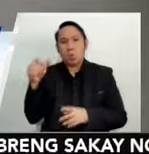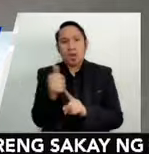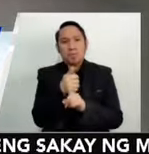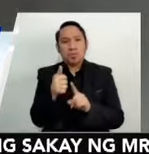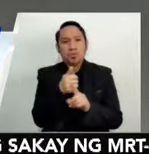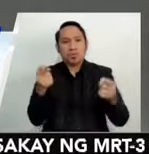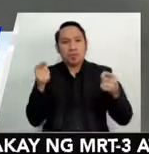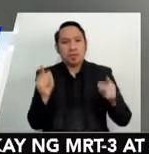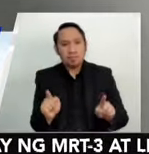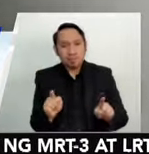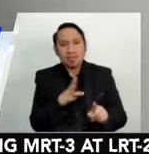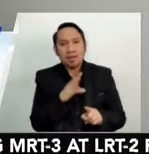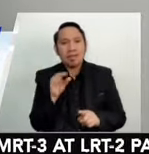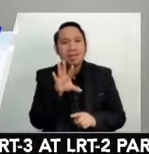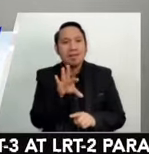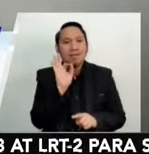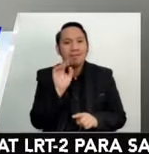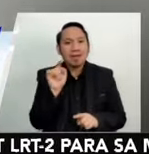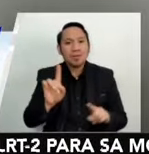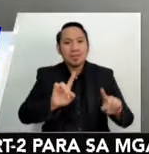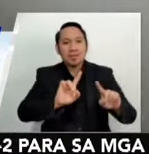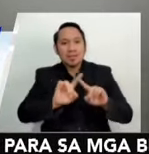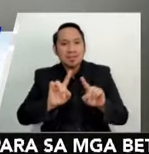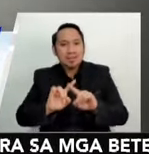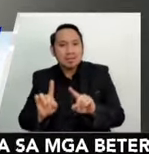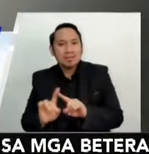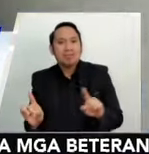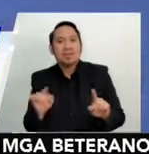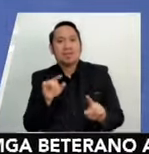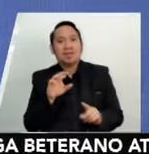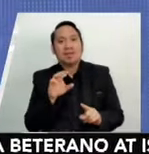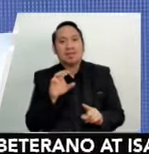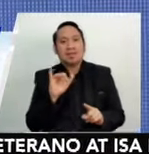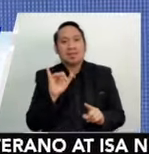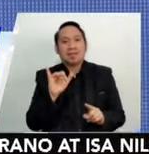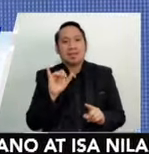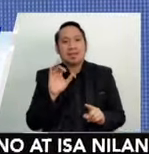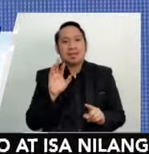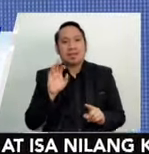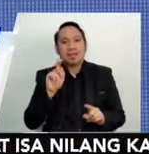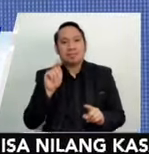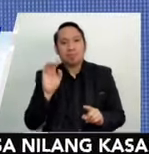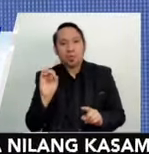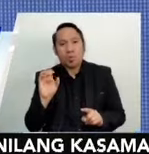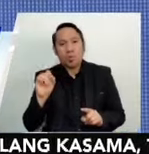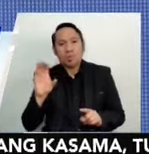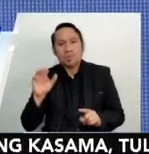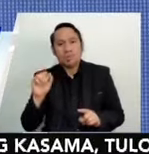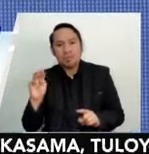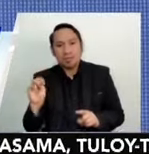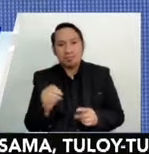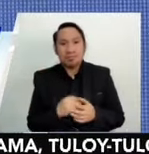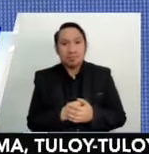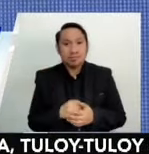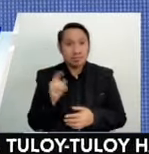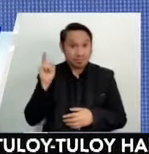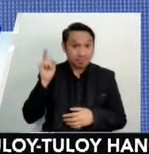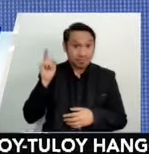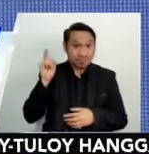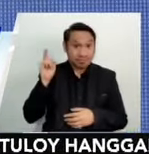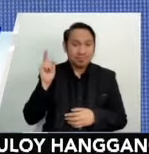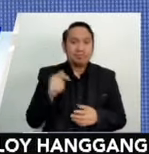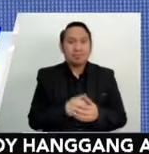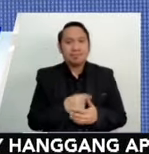rin nagpapatakbo ng iba't ibang cryptocurrency scam ang kumpanya. Inatasan na ni Executive Secretary Lucas Bersamin